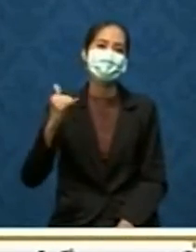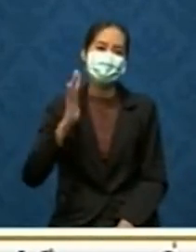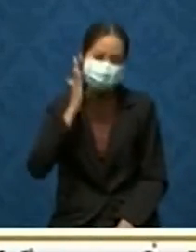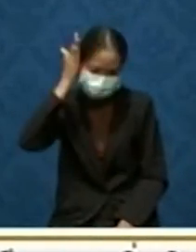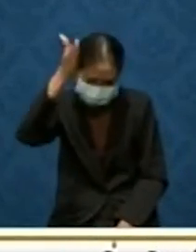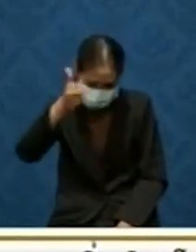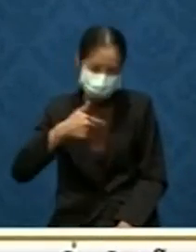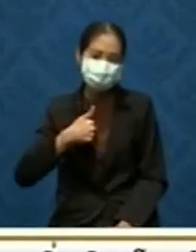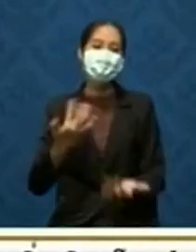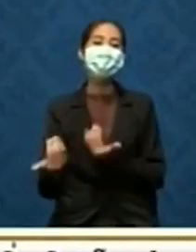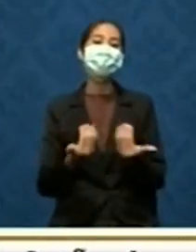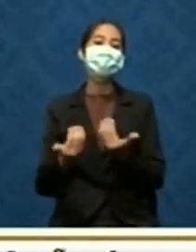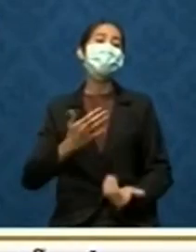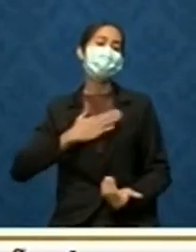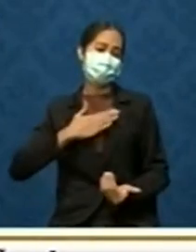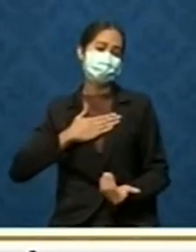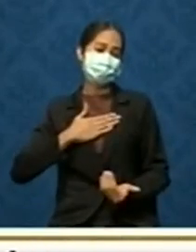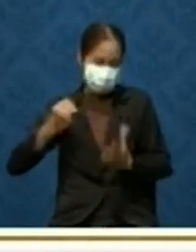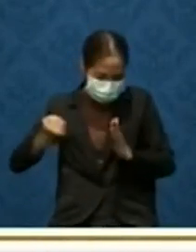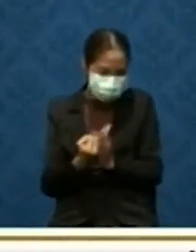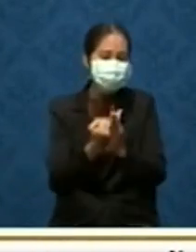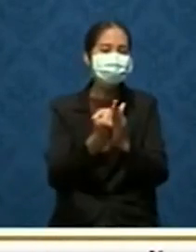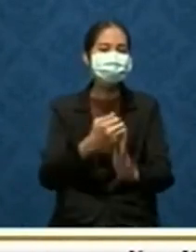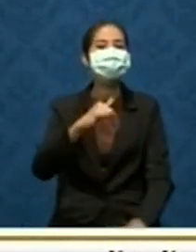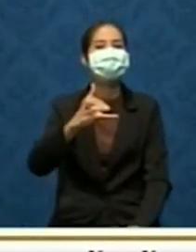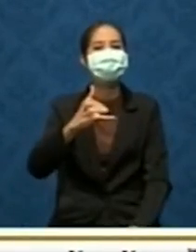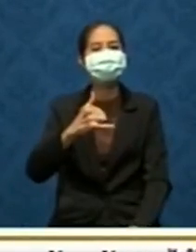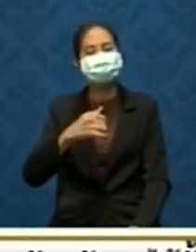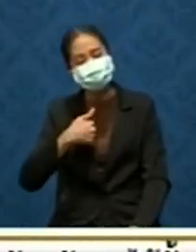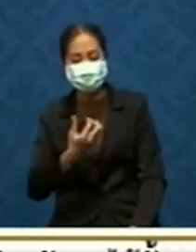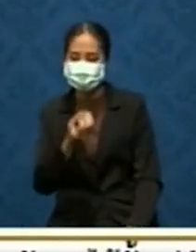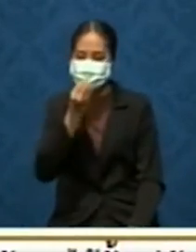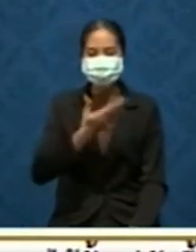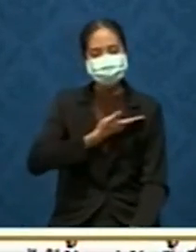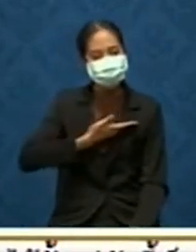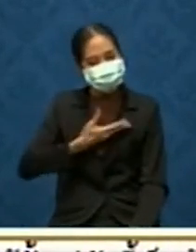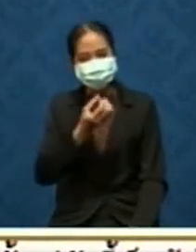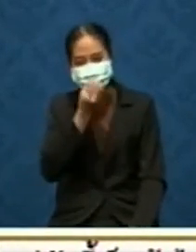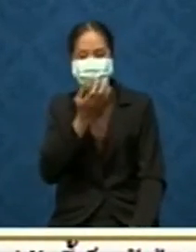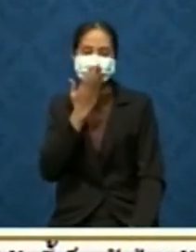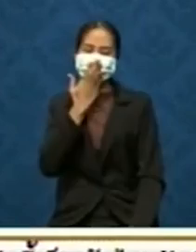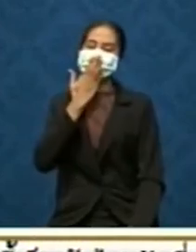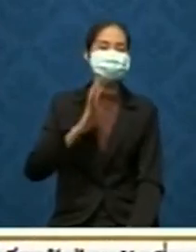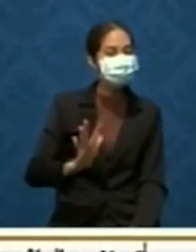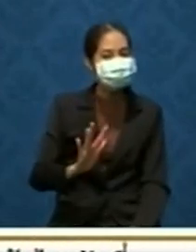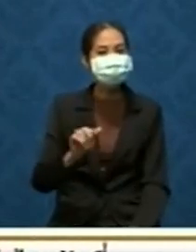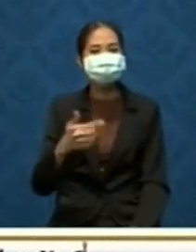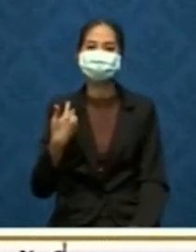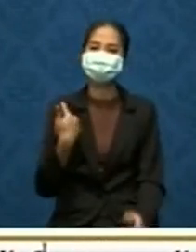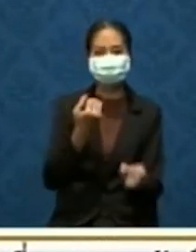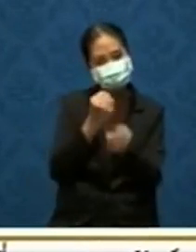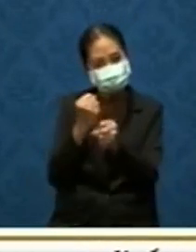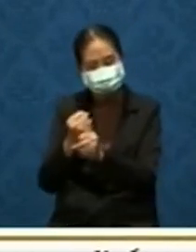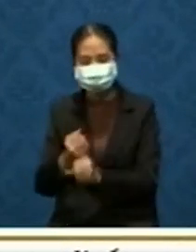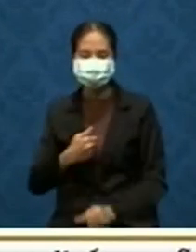ในอีก 10ปีข้างหน้าอายุห่างกันไม่มากครับท่านประธานที่จะต้องออกไปอดอาหารที่จะต้องไปออกไปอดน้ำที่จะต้องออกไปปฏิเสธการ